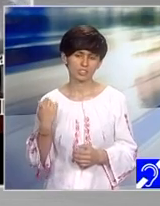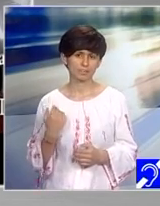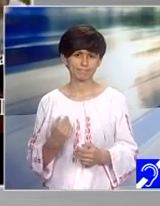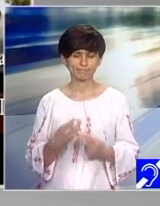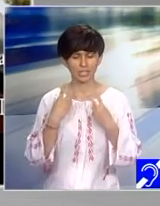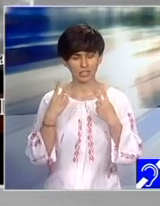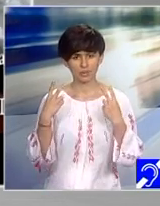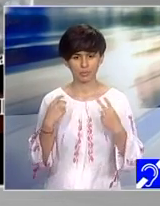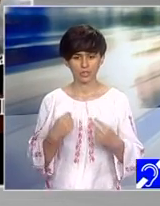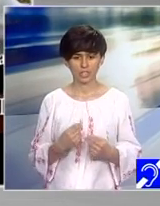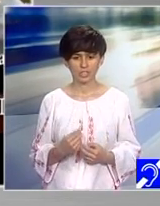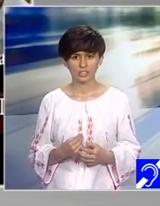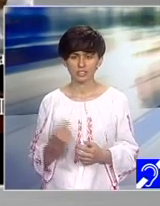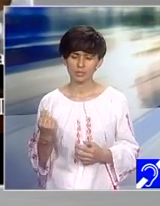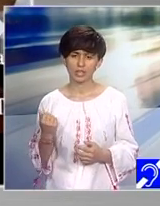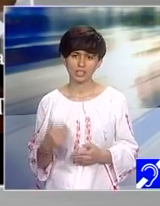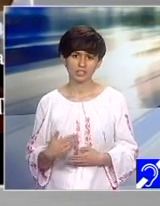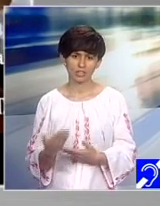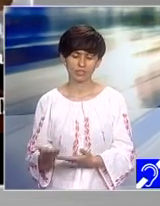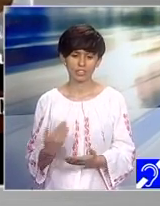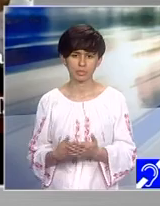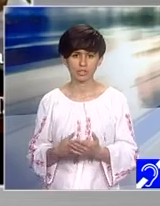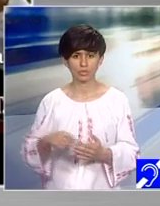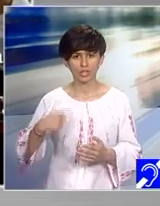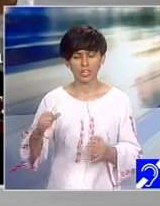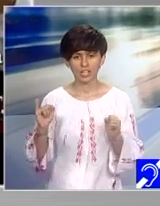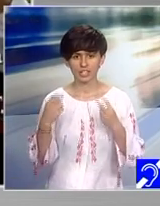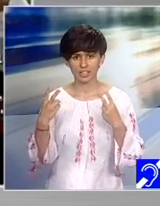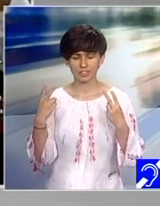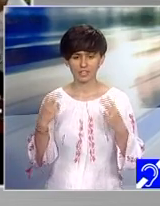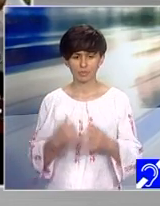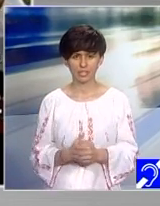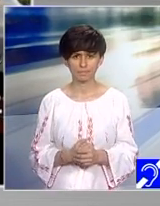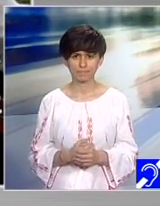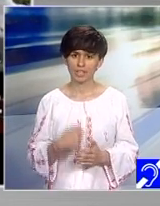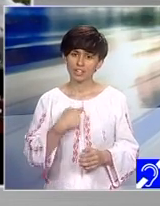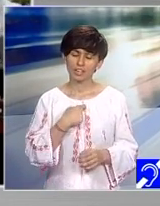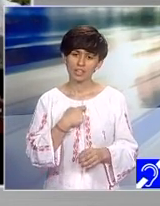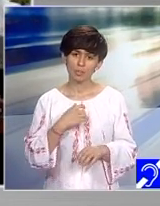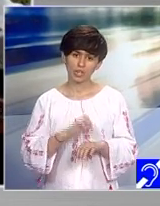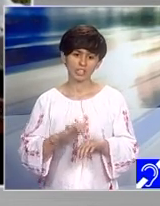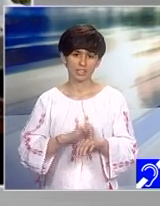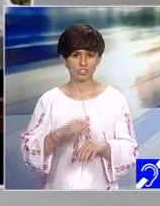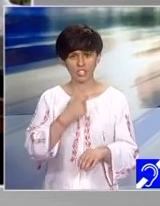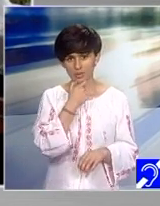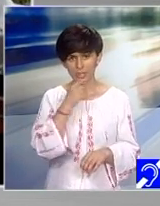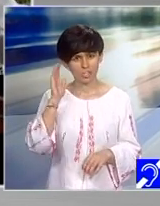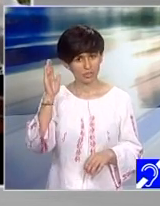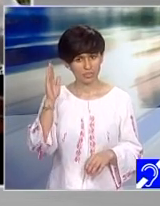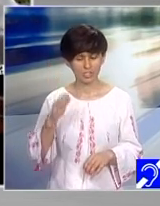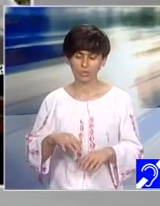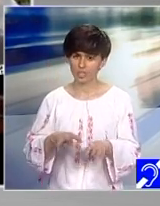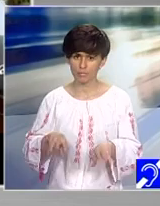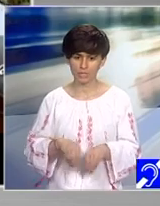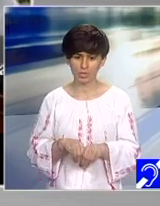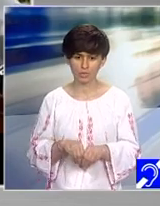Au fost... pentru alte evenimente. Poate încercăm la anul. Vedeți și poate încercăm împreună, domnul Căpușan, așa cum am făcut și anul trecut.